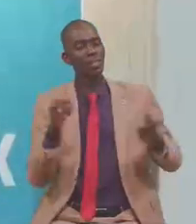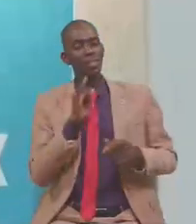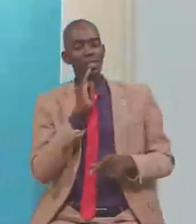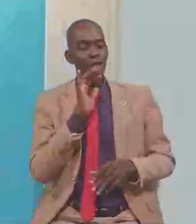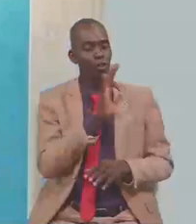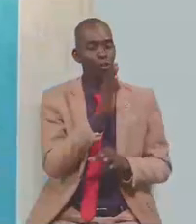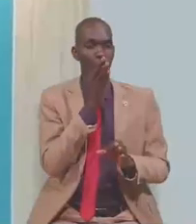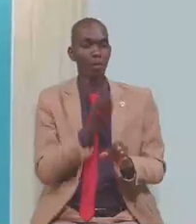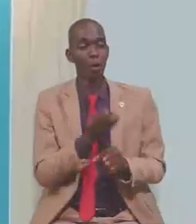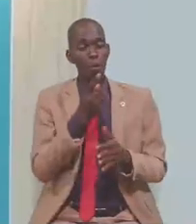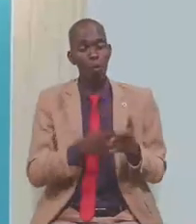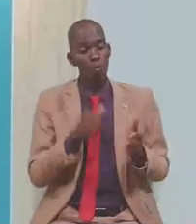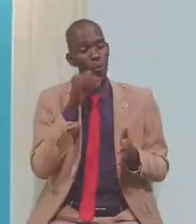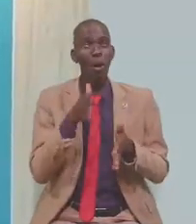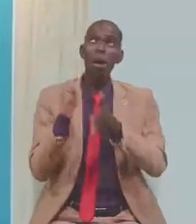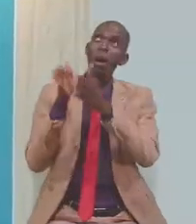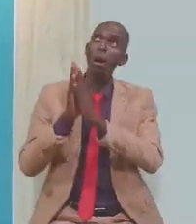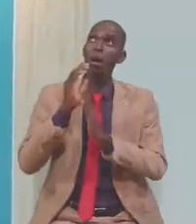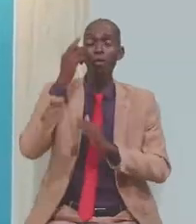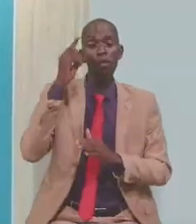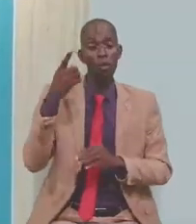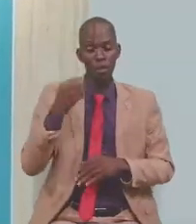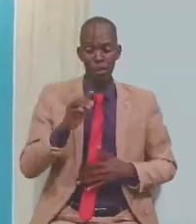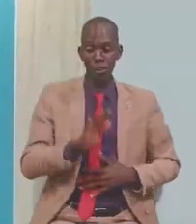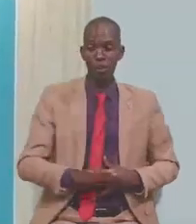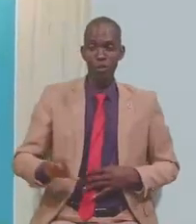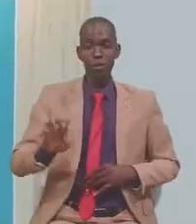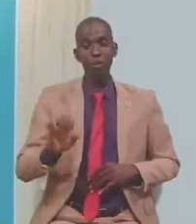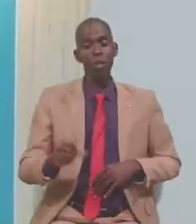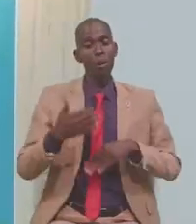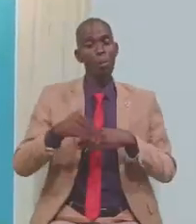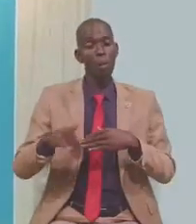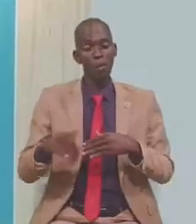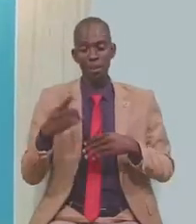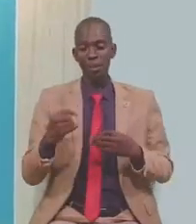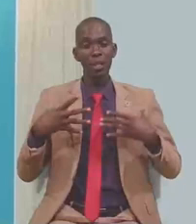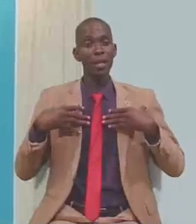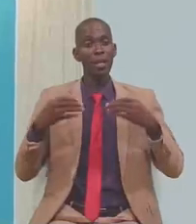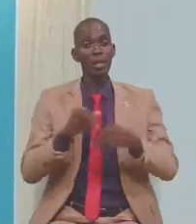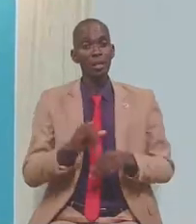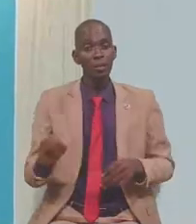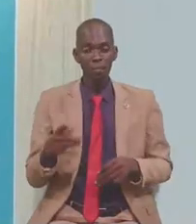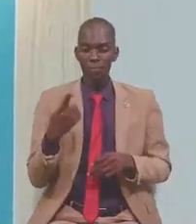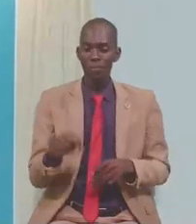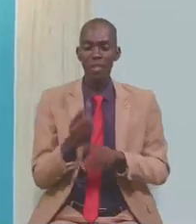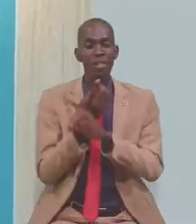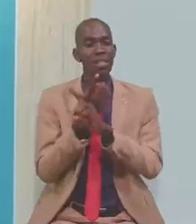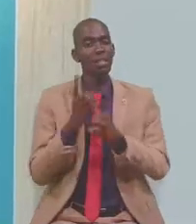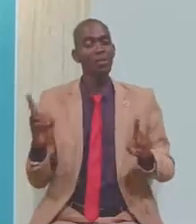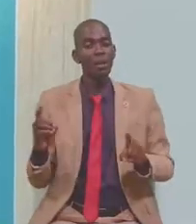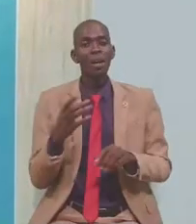qu'elle demandait, le pain des enfants, la guérison, la délivrance, et